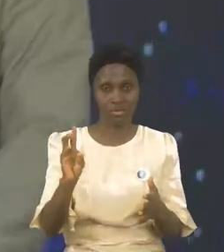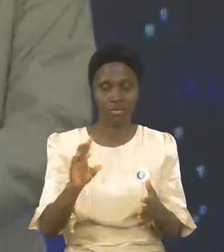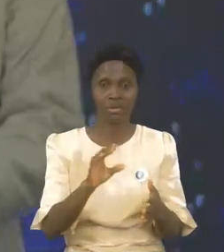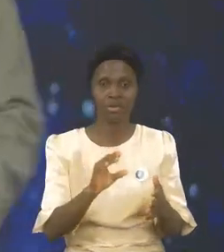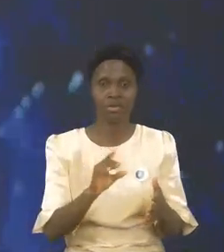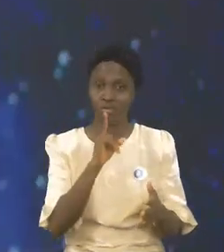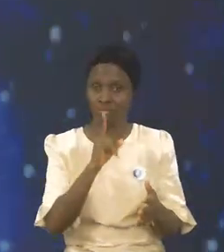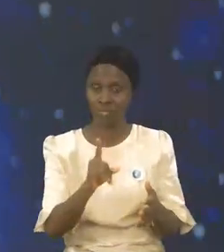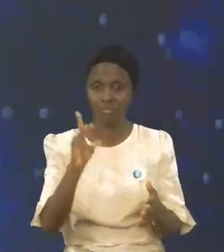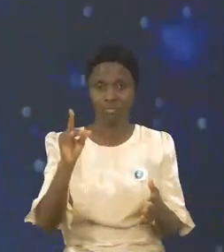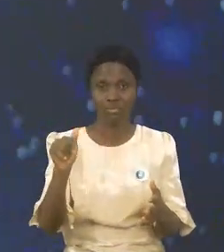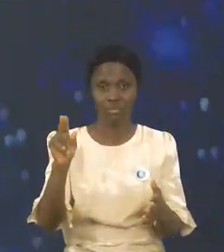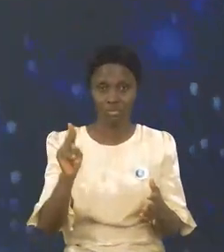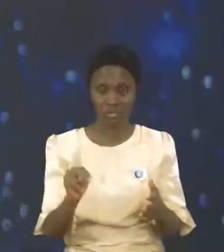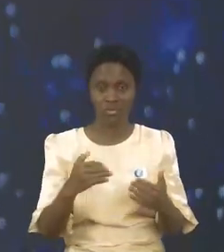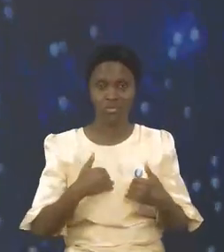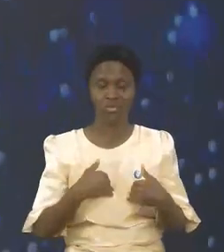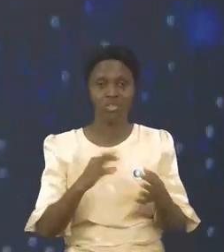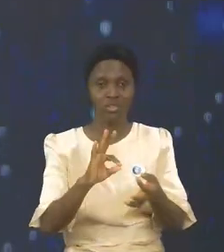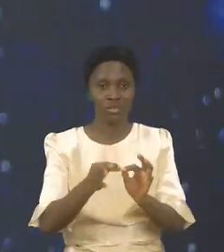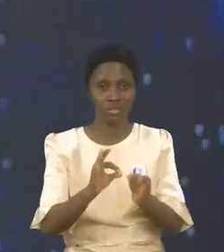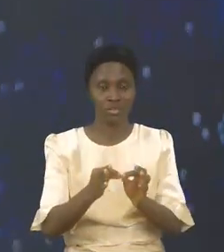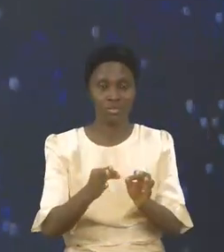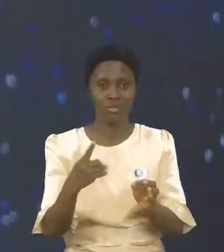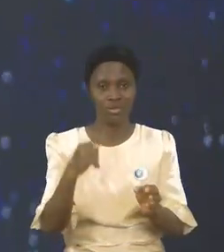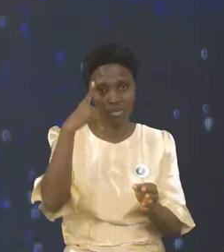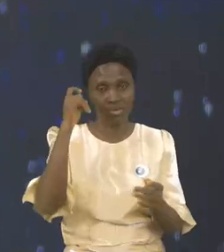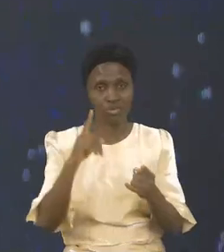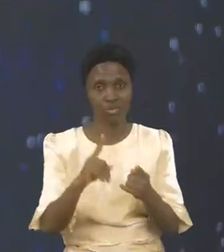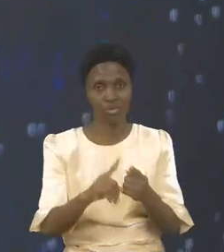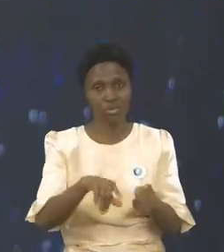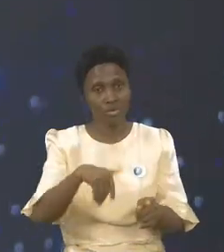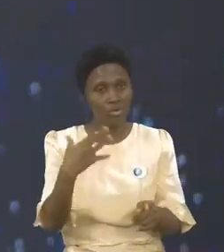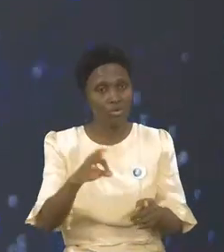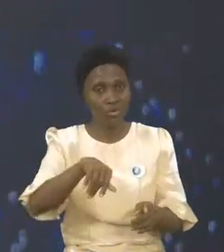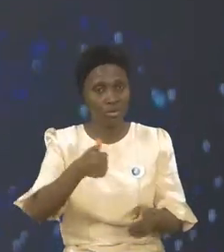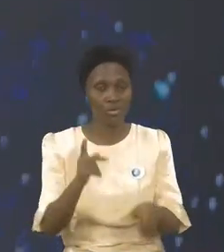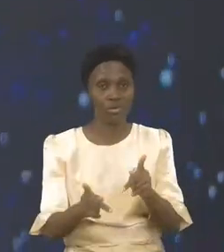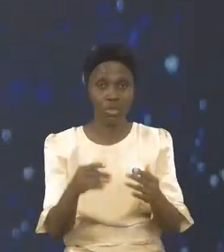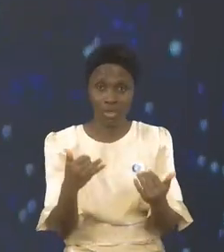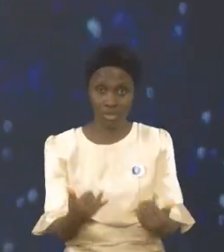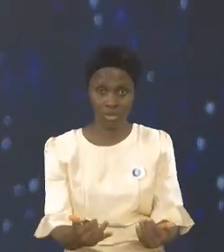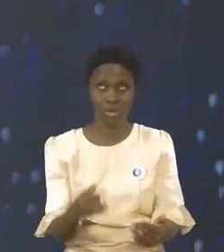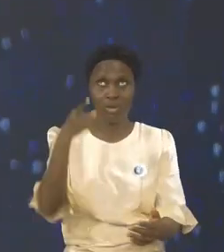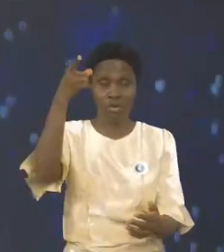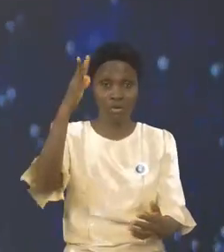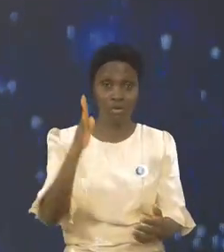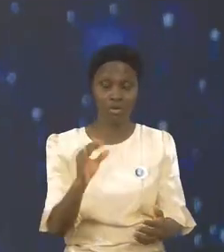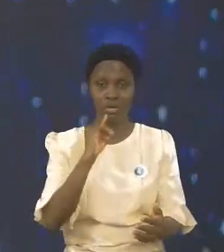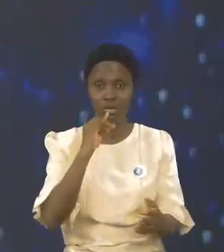interprétait le songe des autres, la révélation des autres. Mais maintenant, Dieu donne à